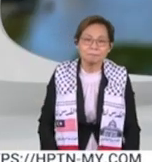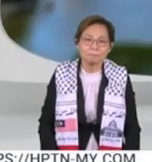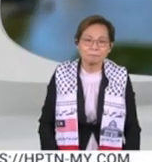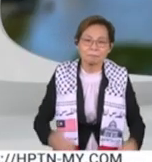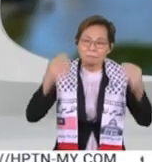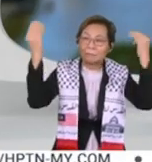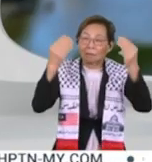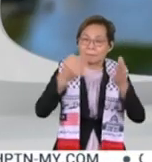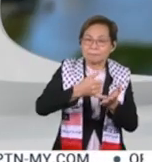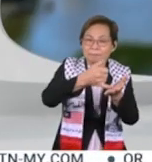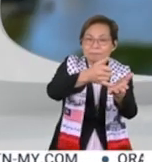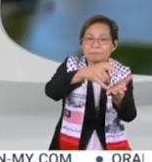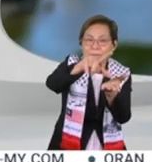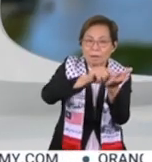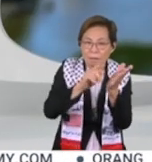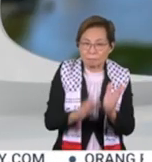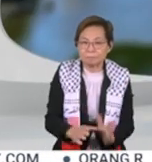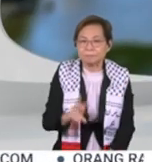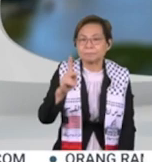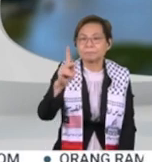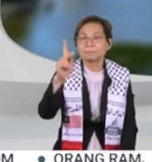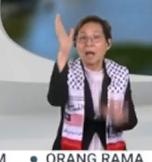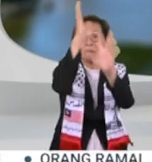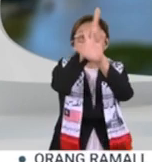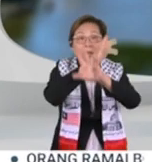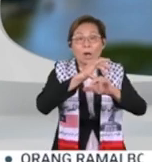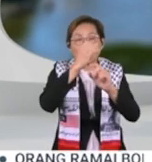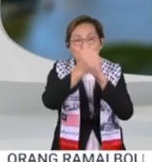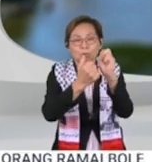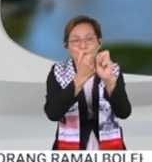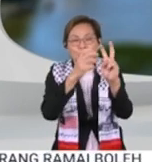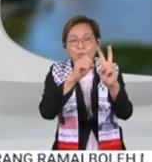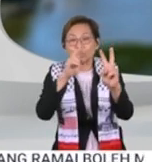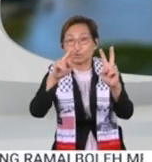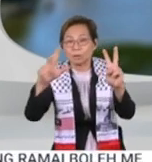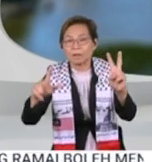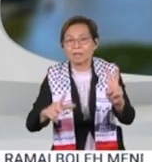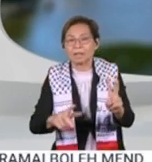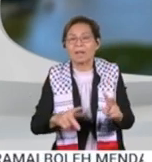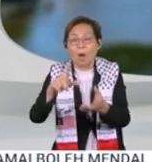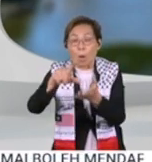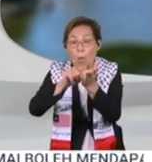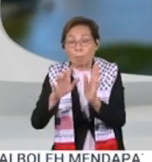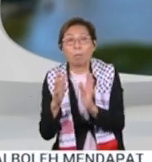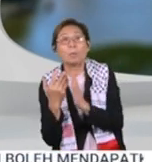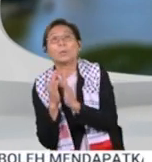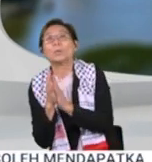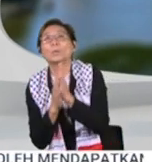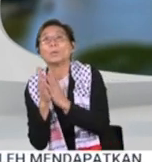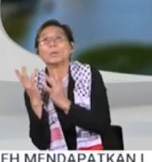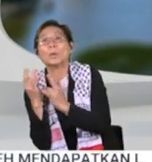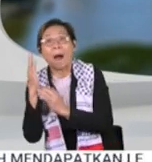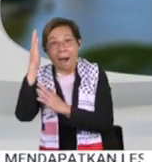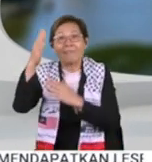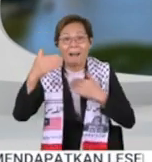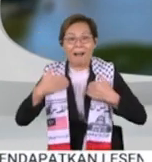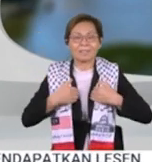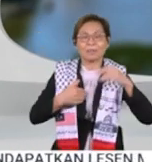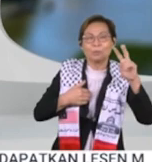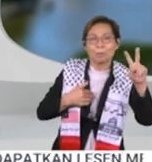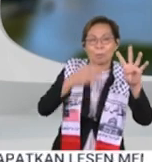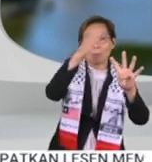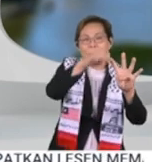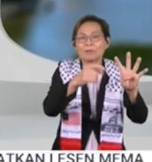Baik, Majlis Anugerah Kewartawanan Kenyalang 2023 yang dinanti-nantikan oleh para wartawan di Sarawak akan diadakan pada